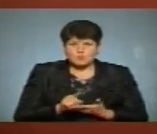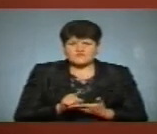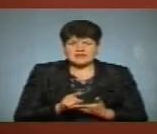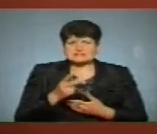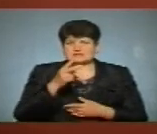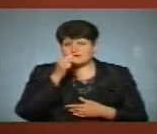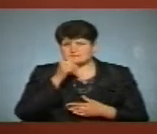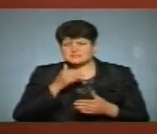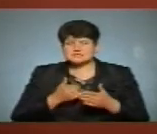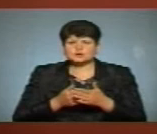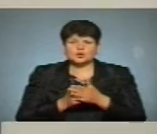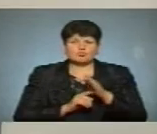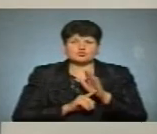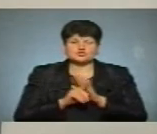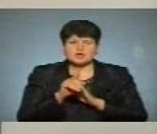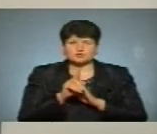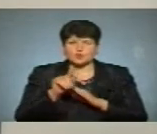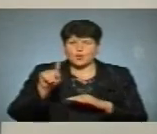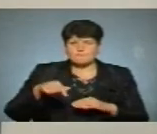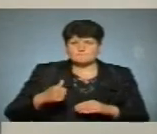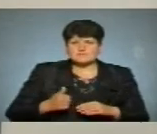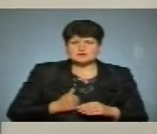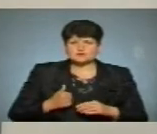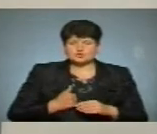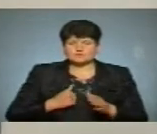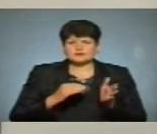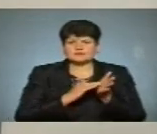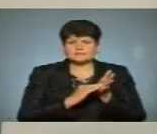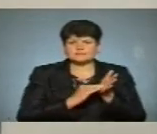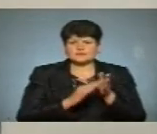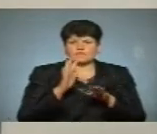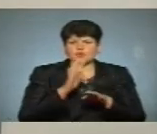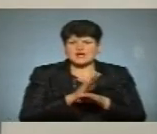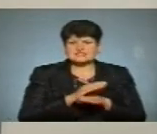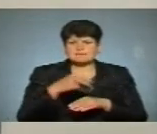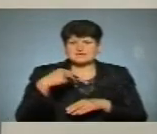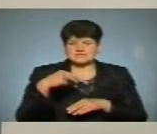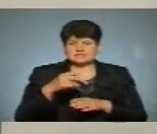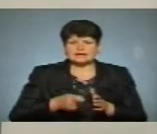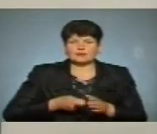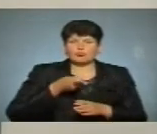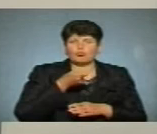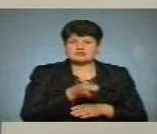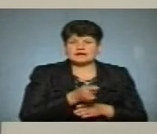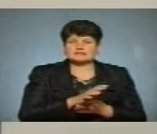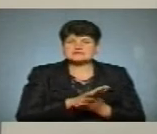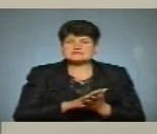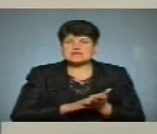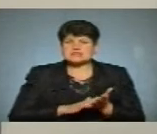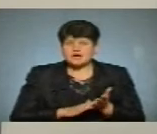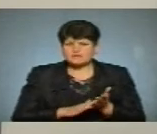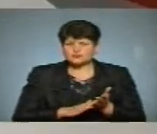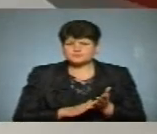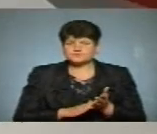два місяці до початку чергового призову, який визначено указом президента, подати заяву безпосередньо